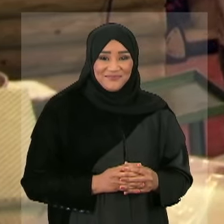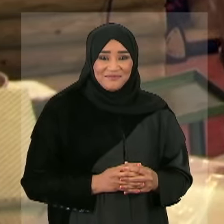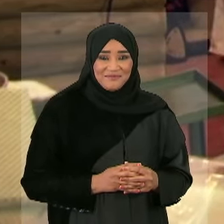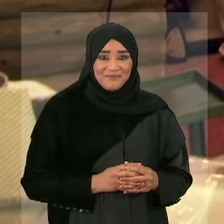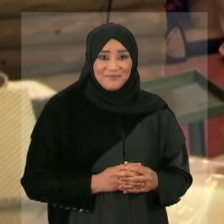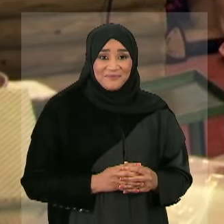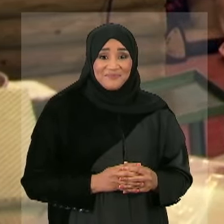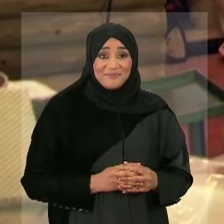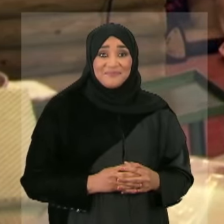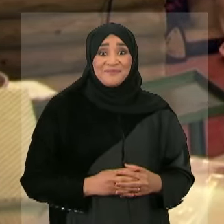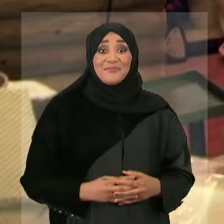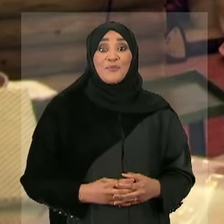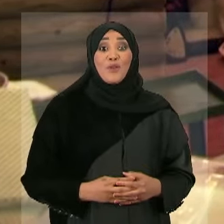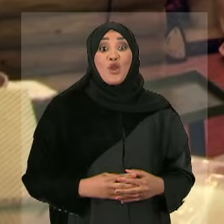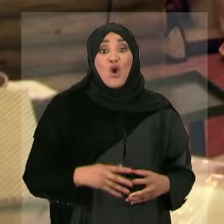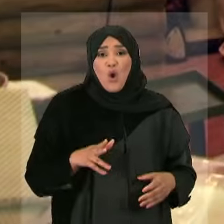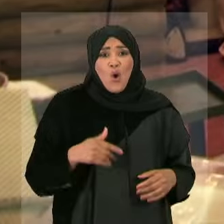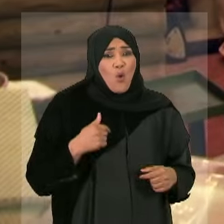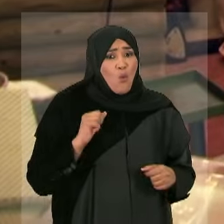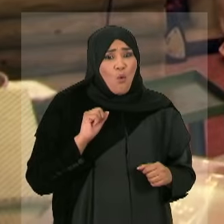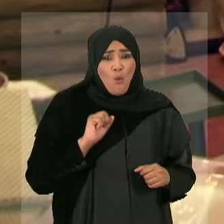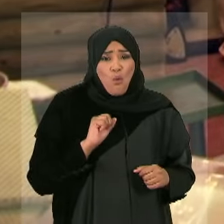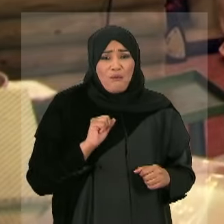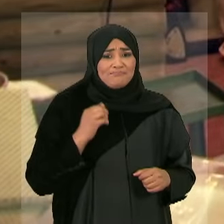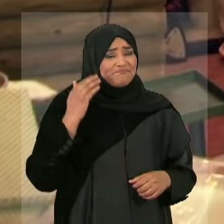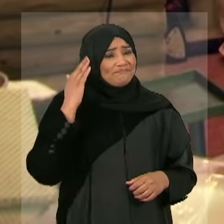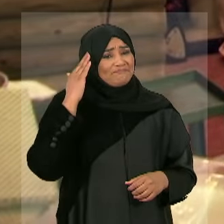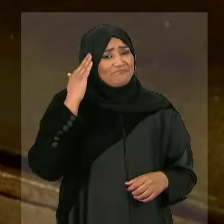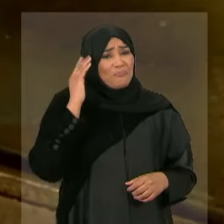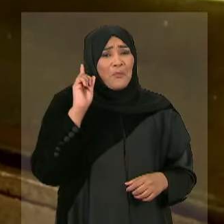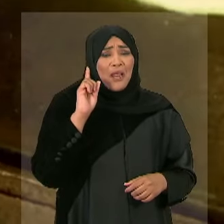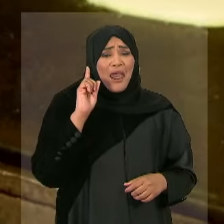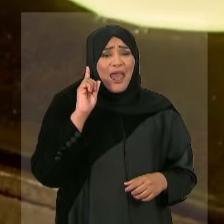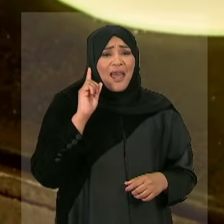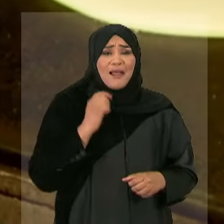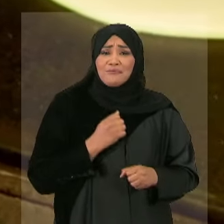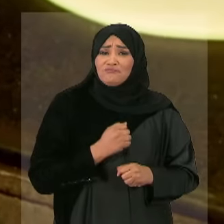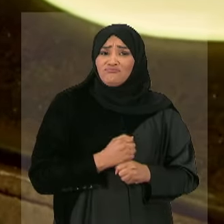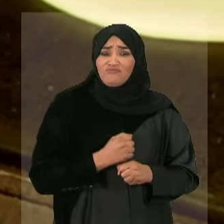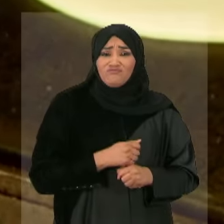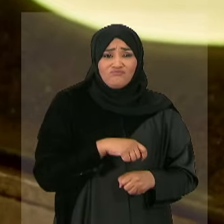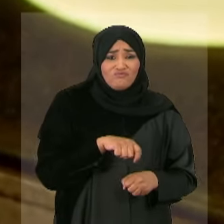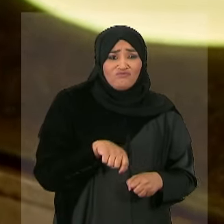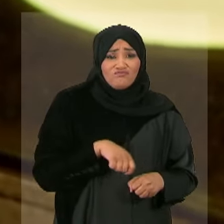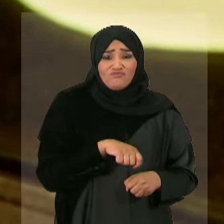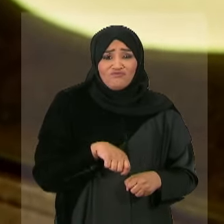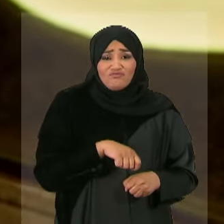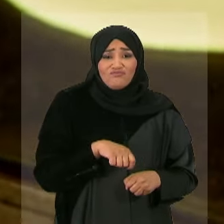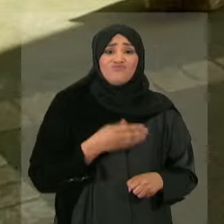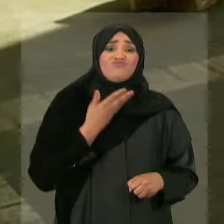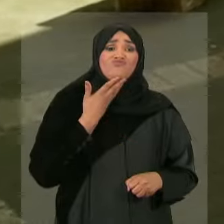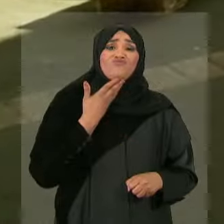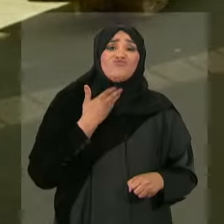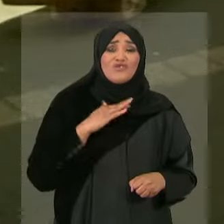أنا مش عفوياً بشتغل بالقطايف، القطايف حلو والإنسان بيوزع الحلو دائماً بالأوقات المرحة